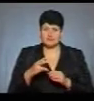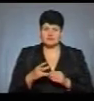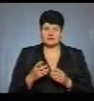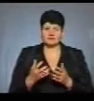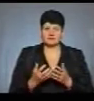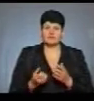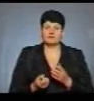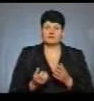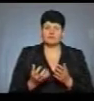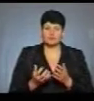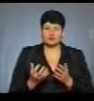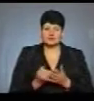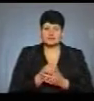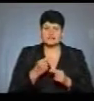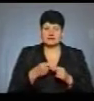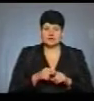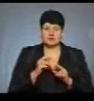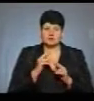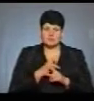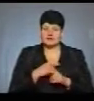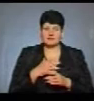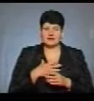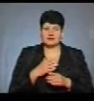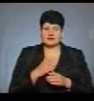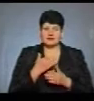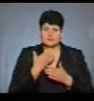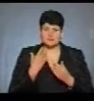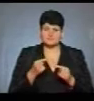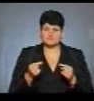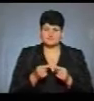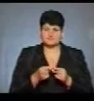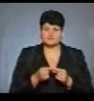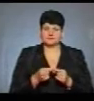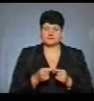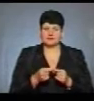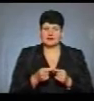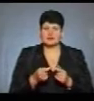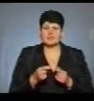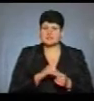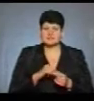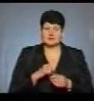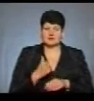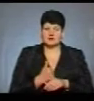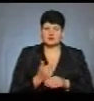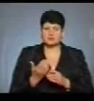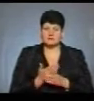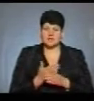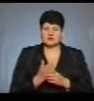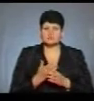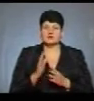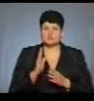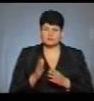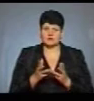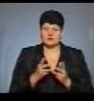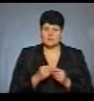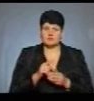технічна помилка. Тобто ми від такого не застраховані і, власне, саме основне, що пільги і субсидії будуть нараховані.